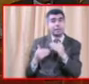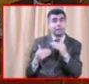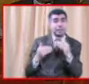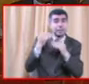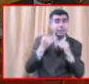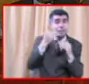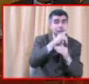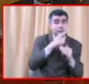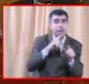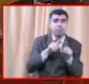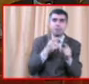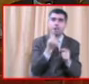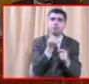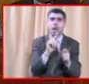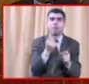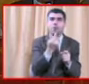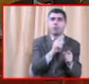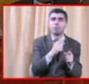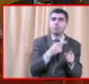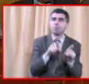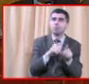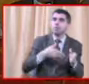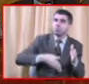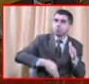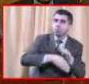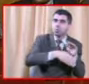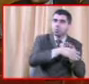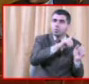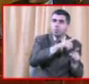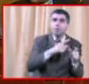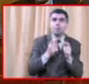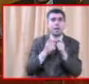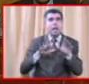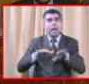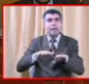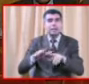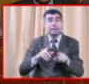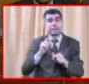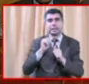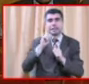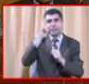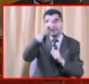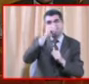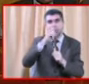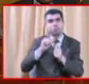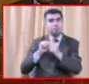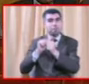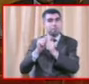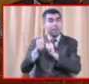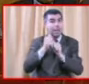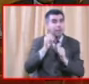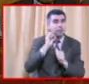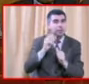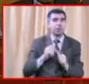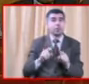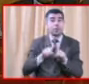يعني، وحقيقة كيفرض عليهم يمشوا حتى الأكادير عاد يجوا. هذه كلها إجراءات عملية.